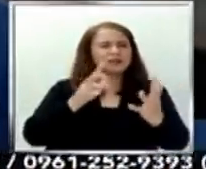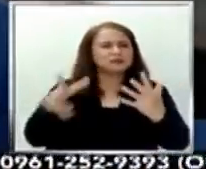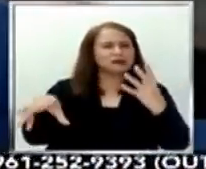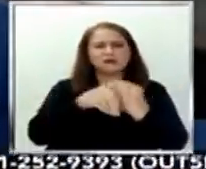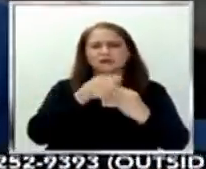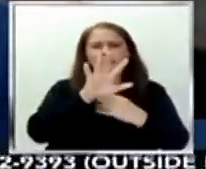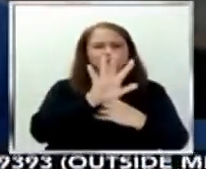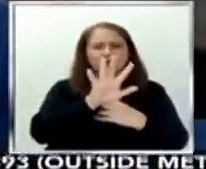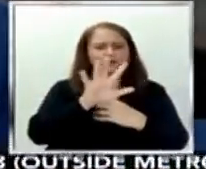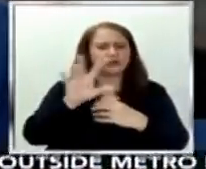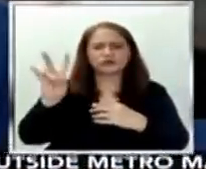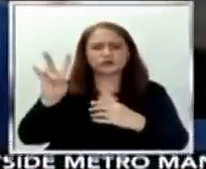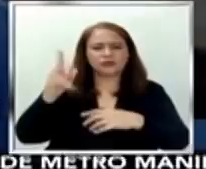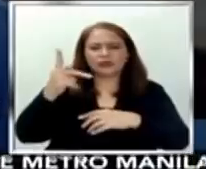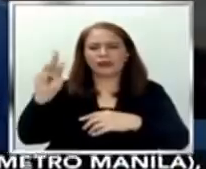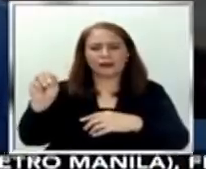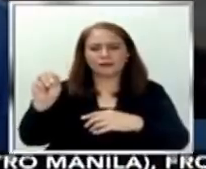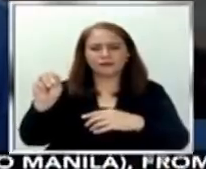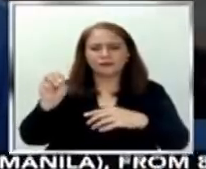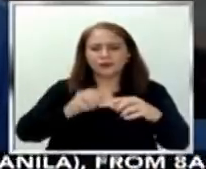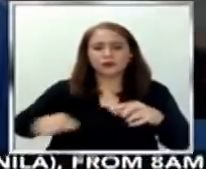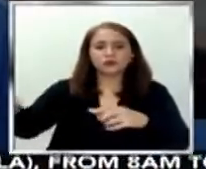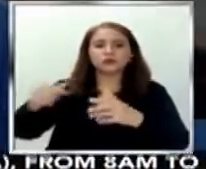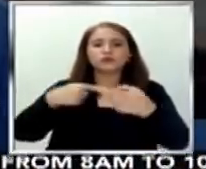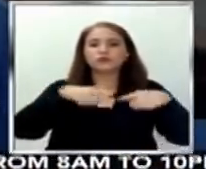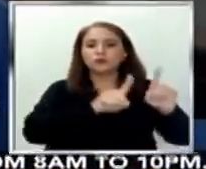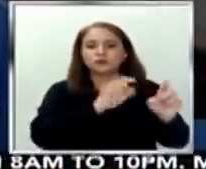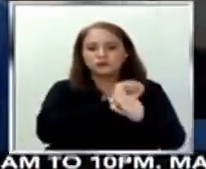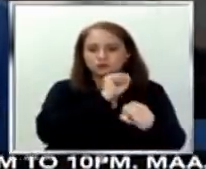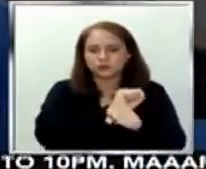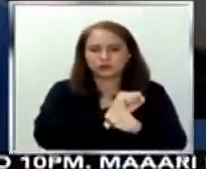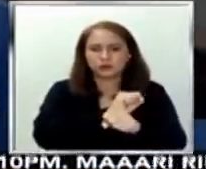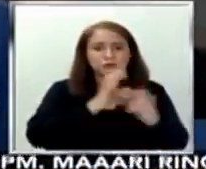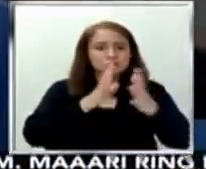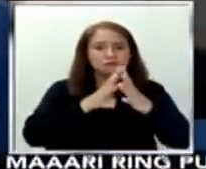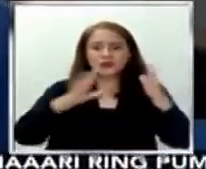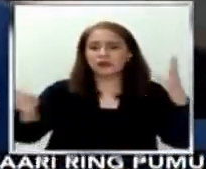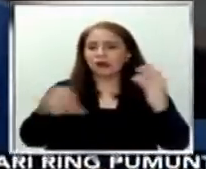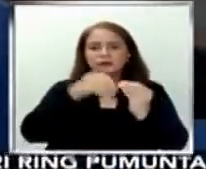kilometers na iikutin ng mga tao just to go to work. Ang laking added cost na sa kanilang